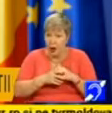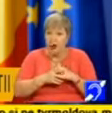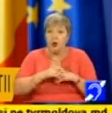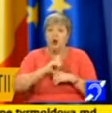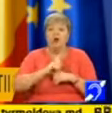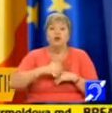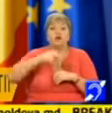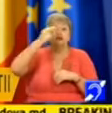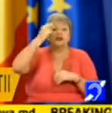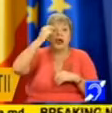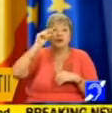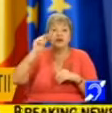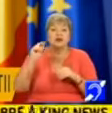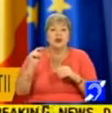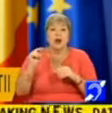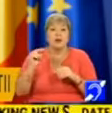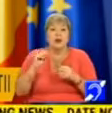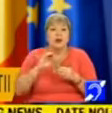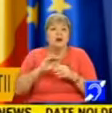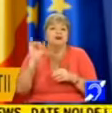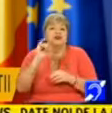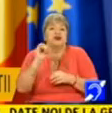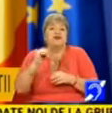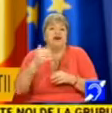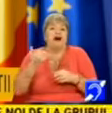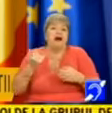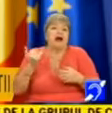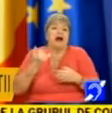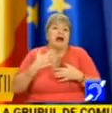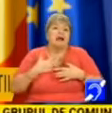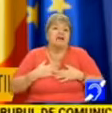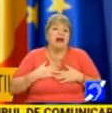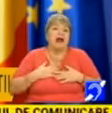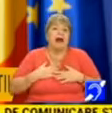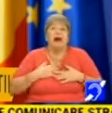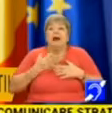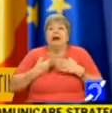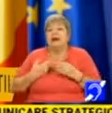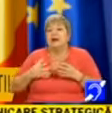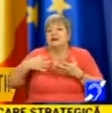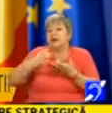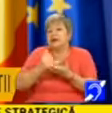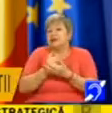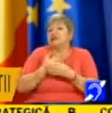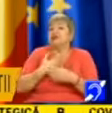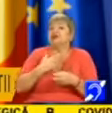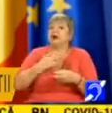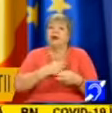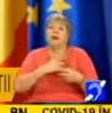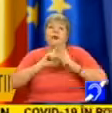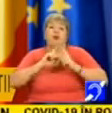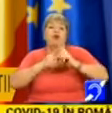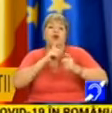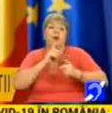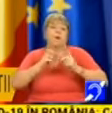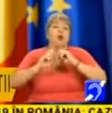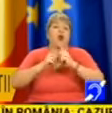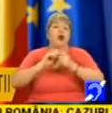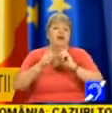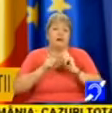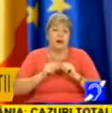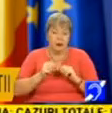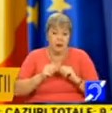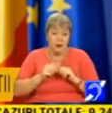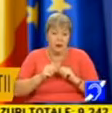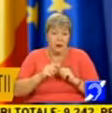anunțate de cineva care vrea să se profileze, poate politic, poate în alt fel. Și am avut chiar